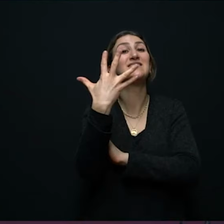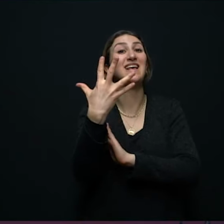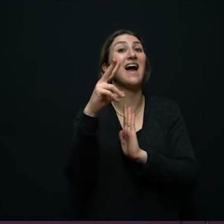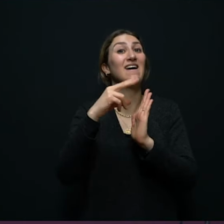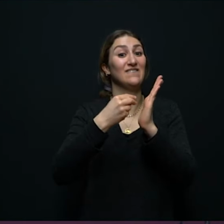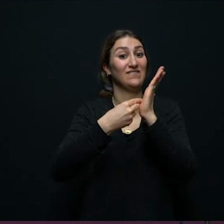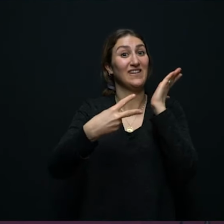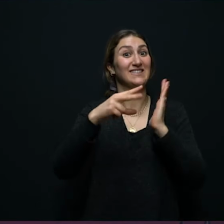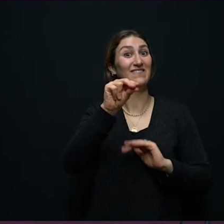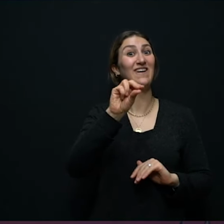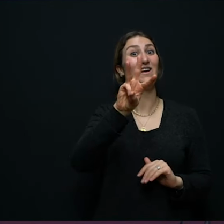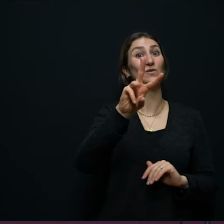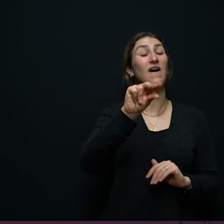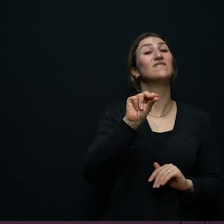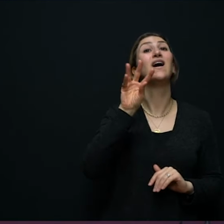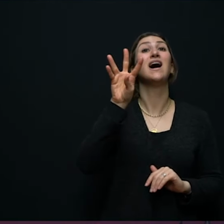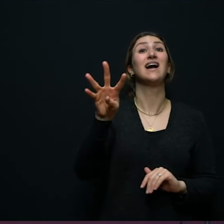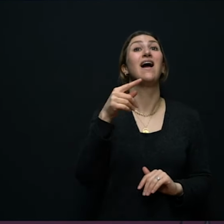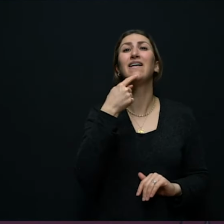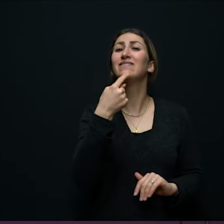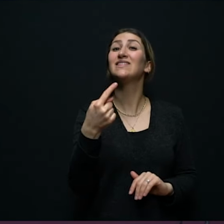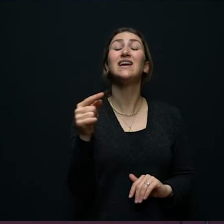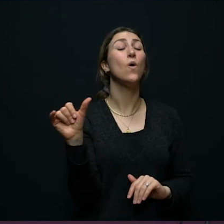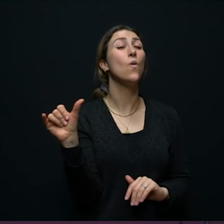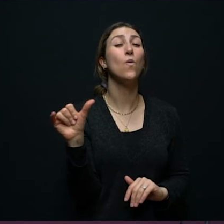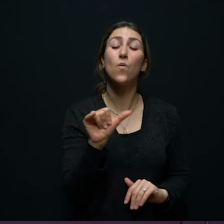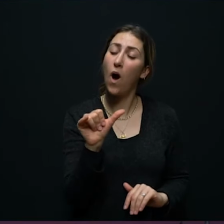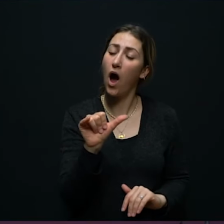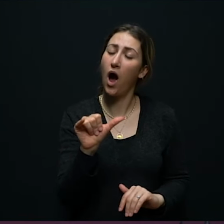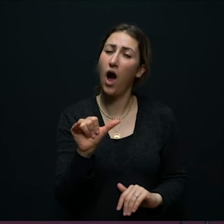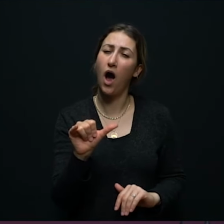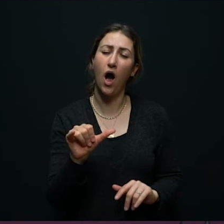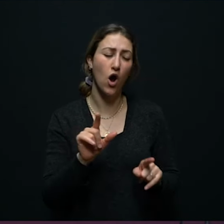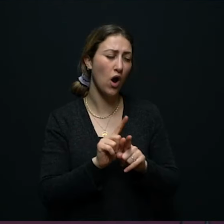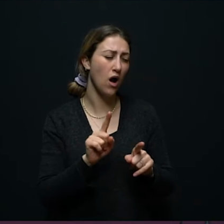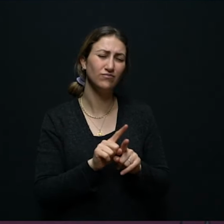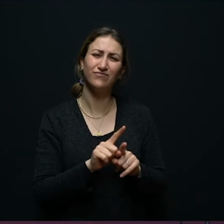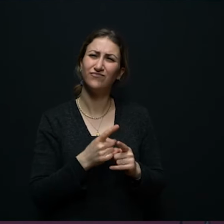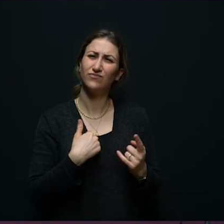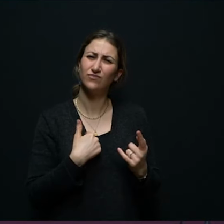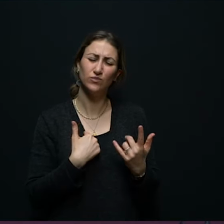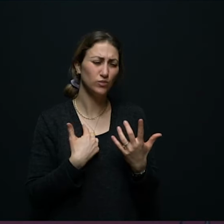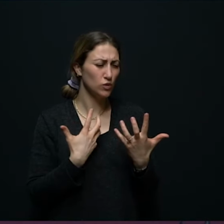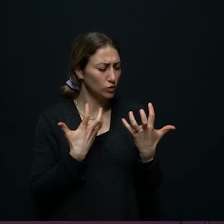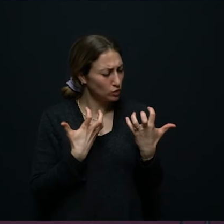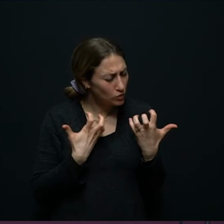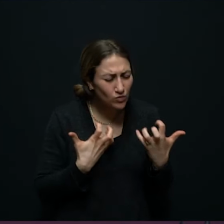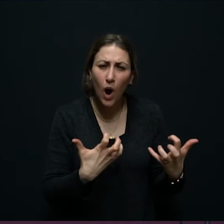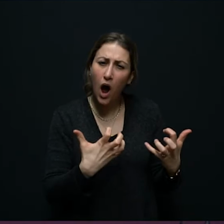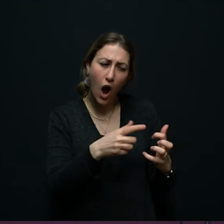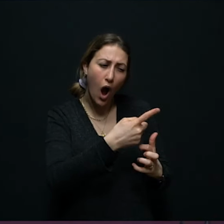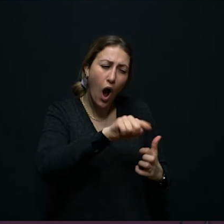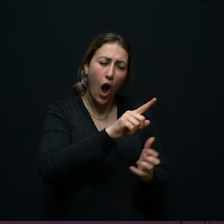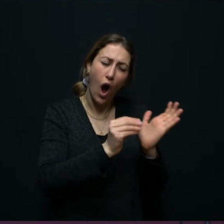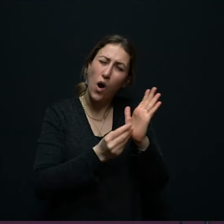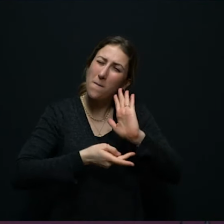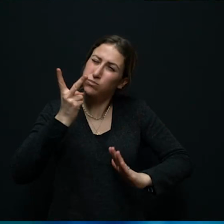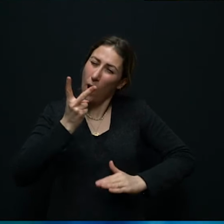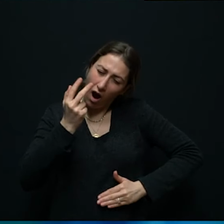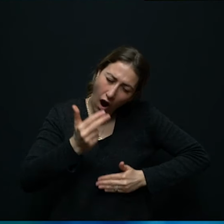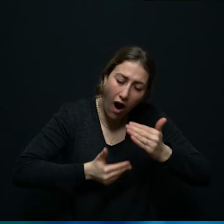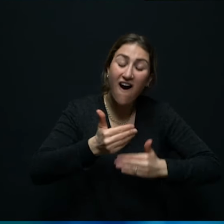il termine en leur en leur en leur souhaitant quelque chose de plus encore et voilà ce qu il leur dit